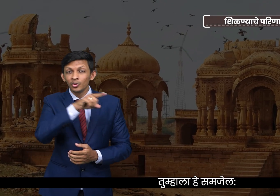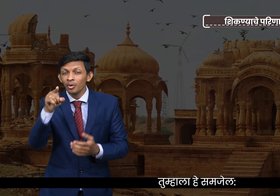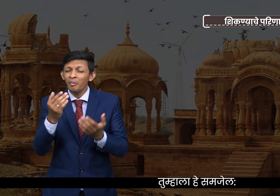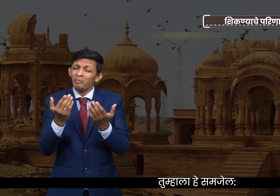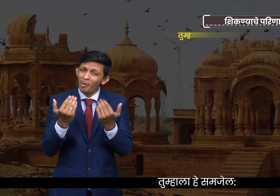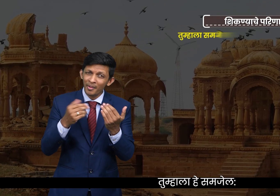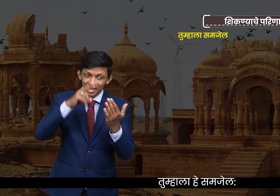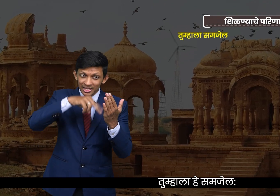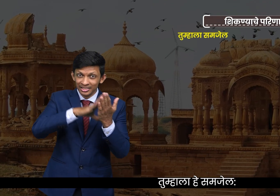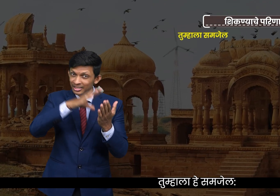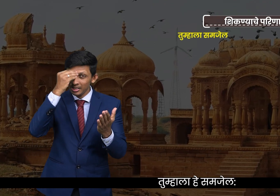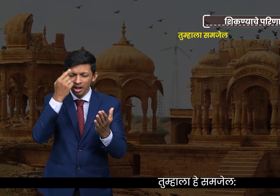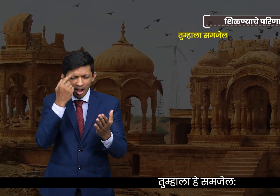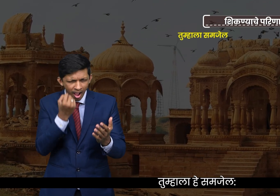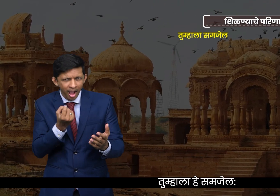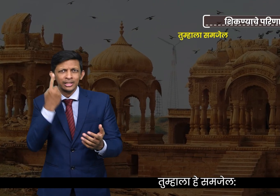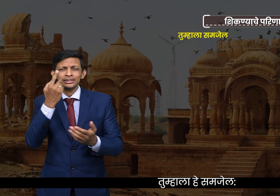तुम्हाला हे समजेल.